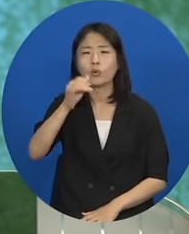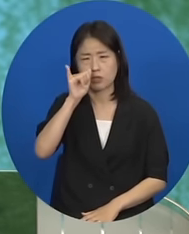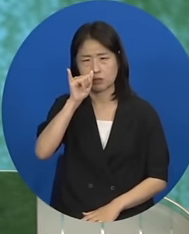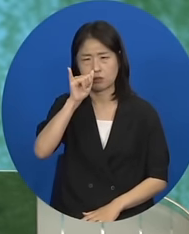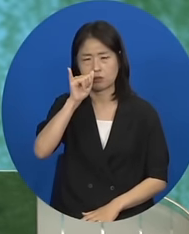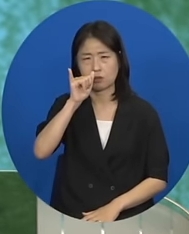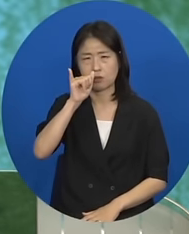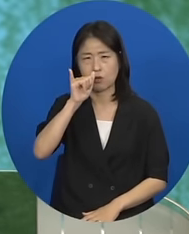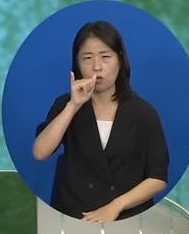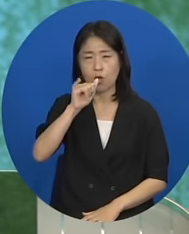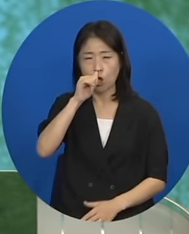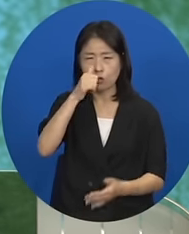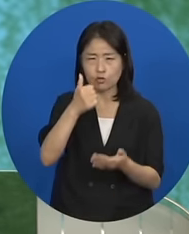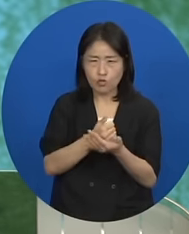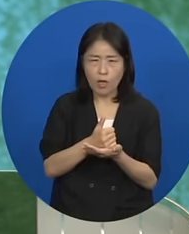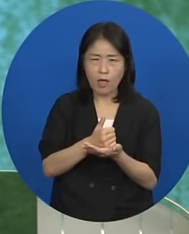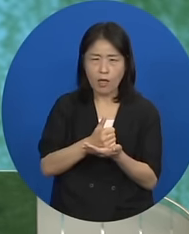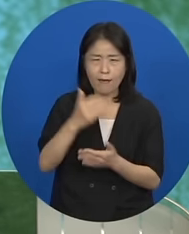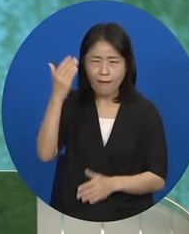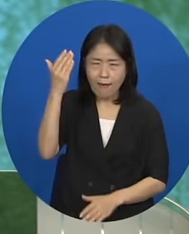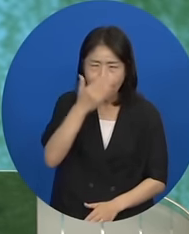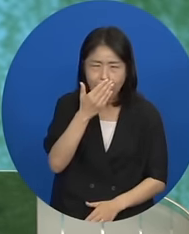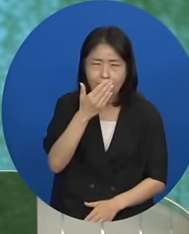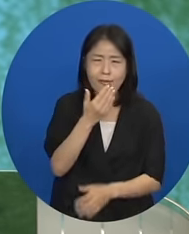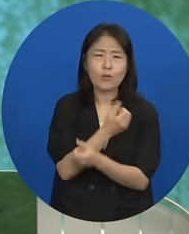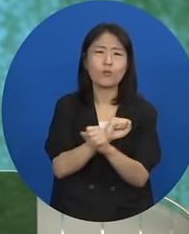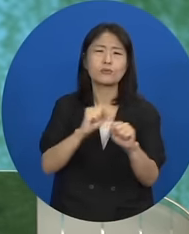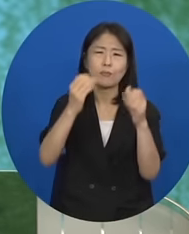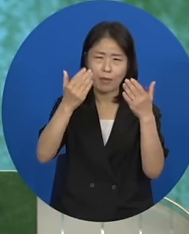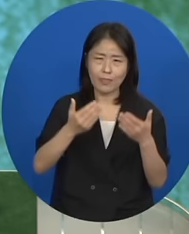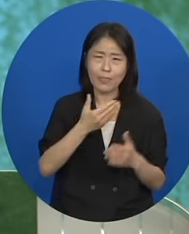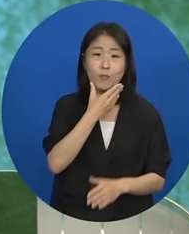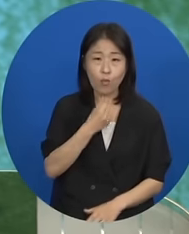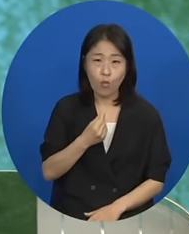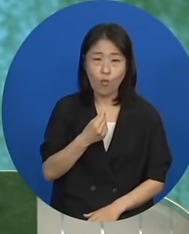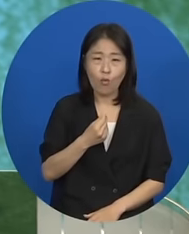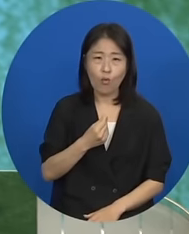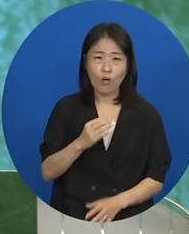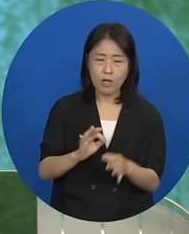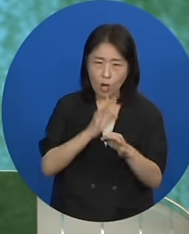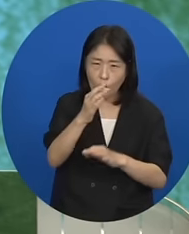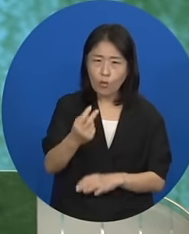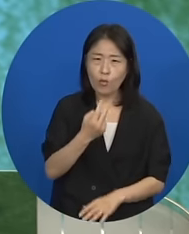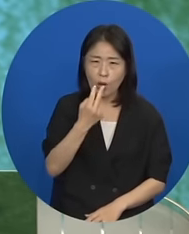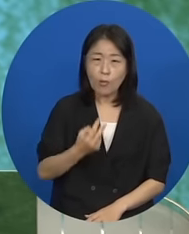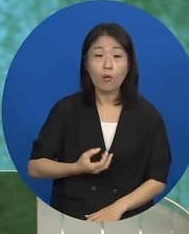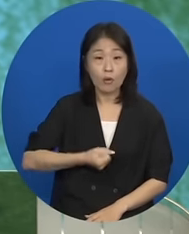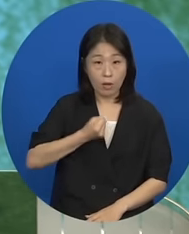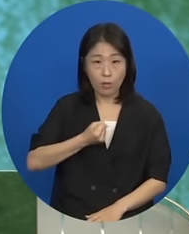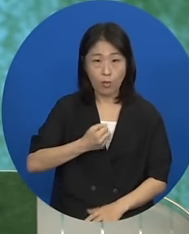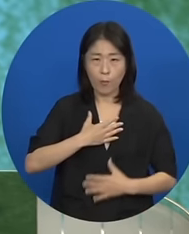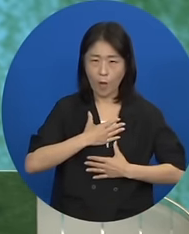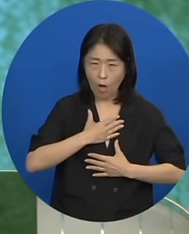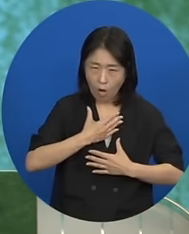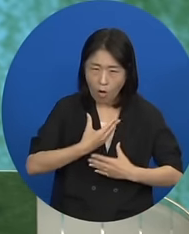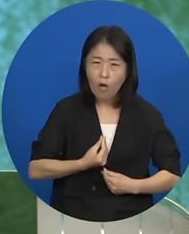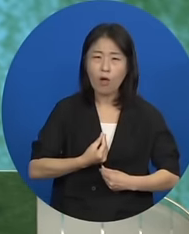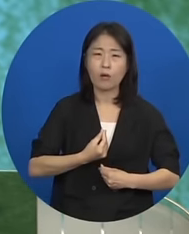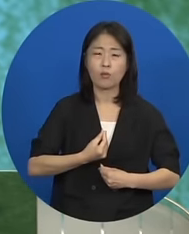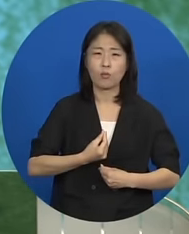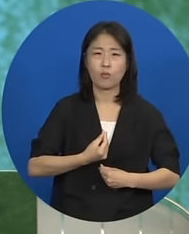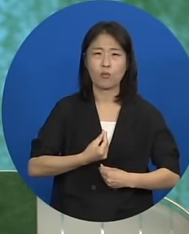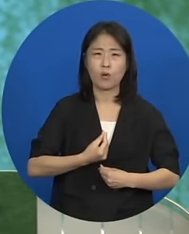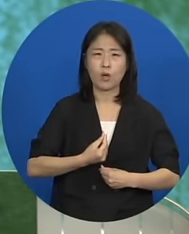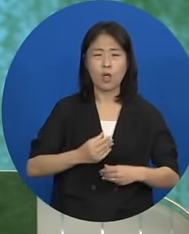받는 복 얼마나 큰 복인지 몰라요 영생을 누리고 평강을 누리고 두려움과 근심 때문에